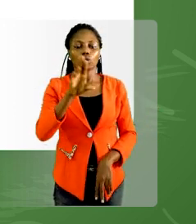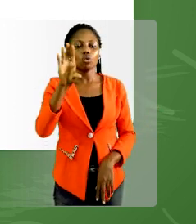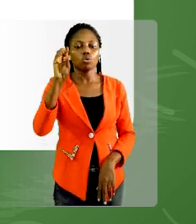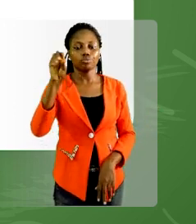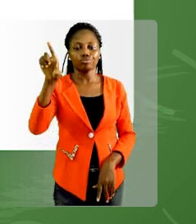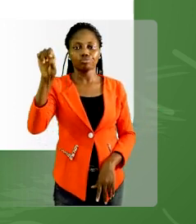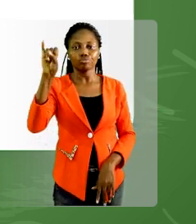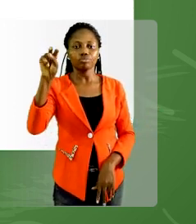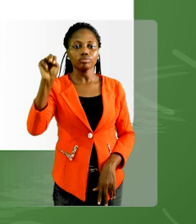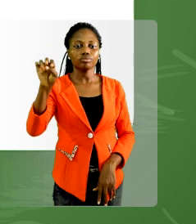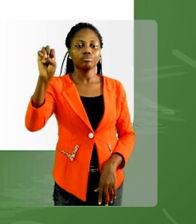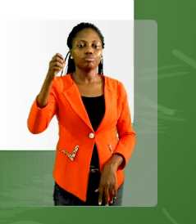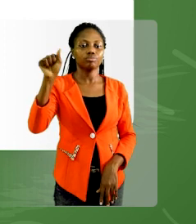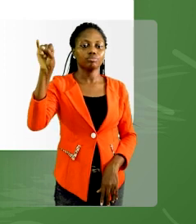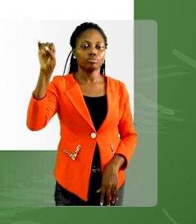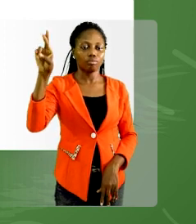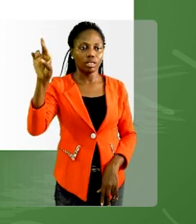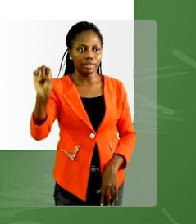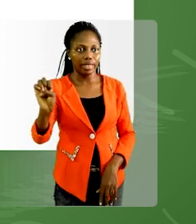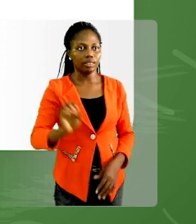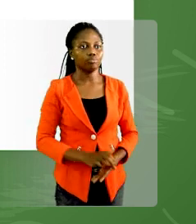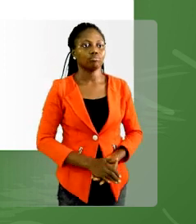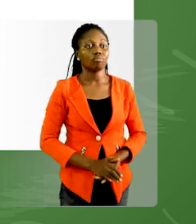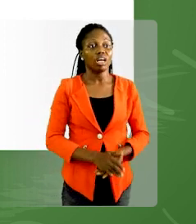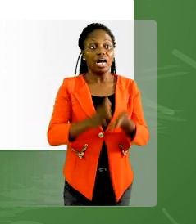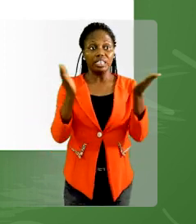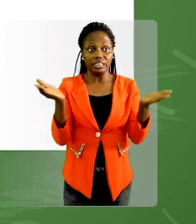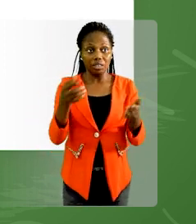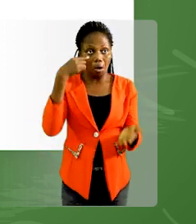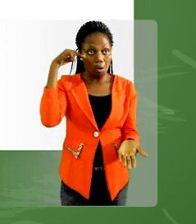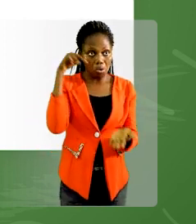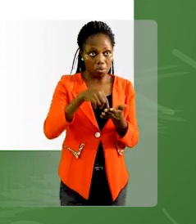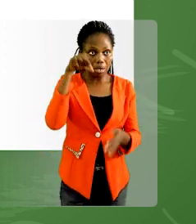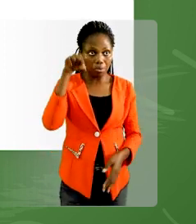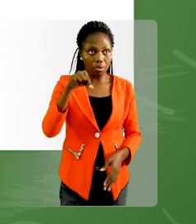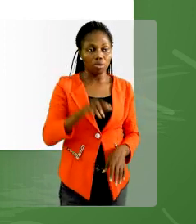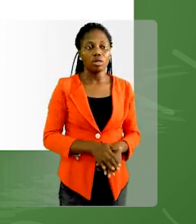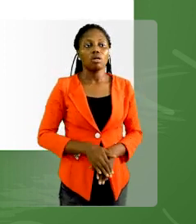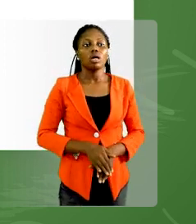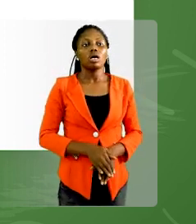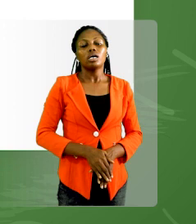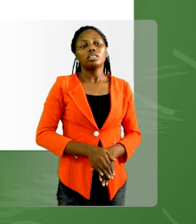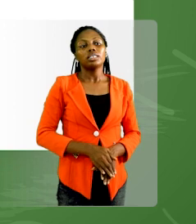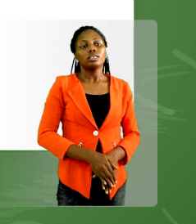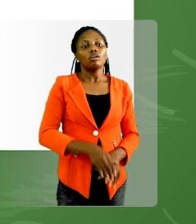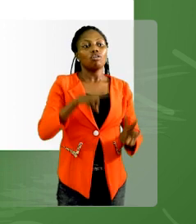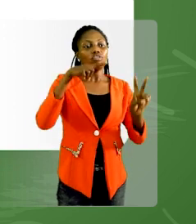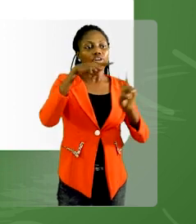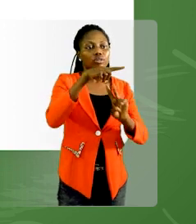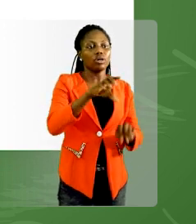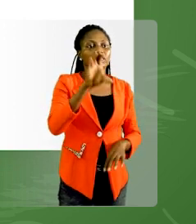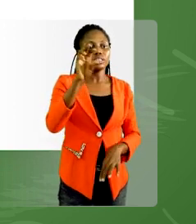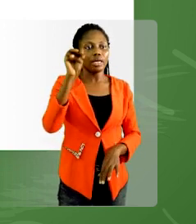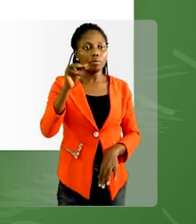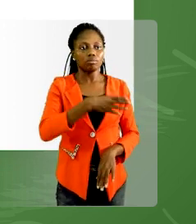collinéaires. Ici, on remarque que les coordonnées du vecteur CM et du vecteur AB ne sont pas données. Donc, on